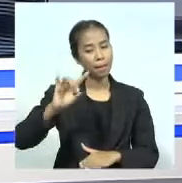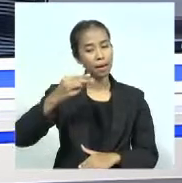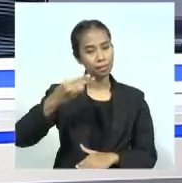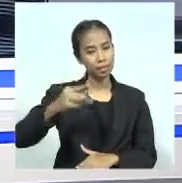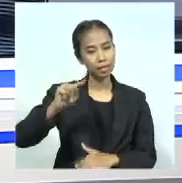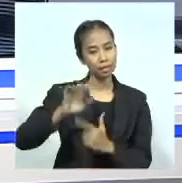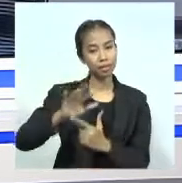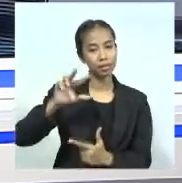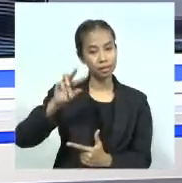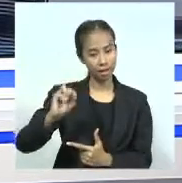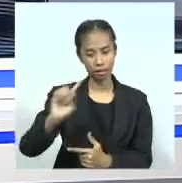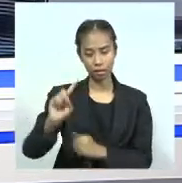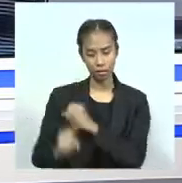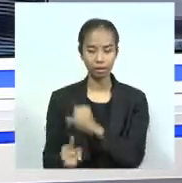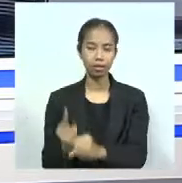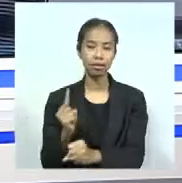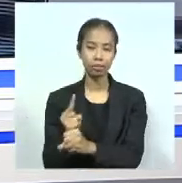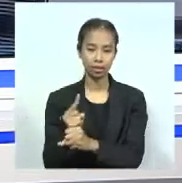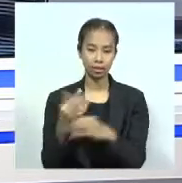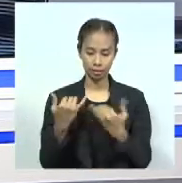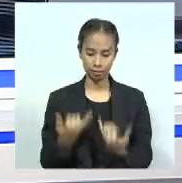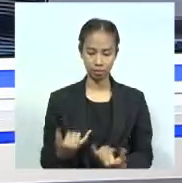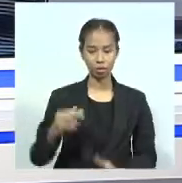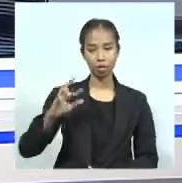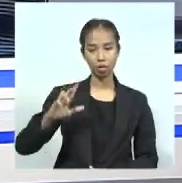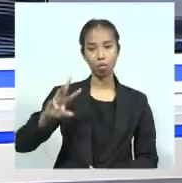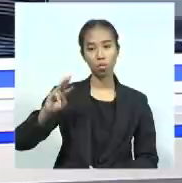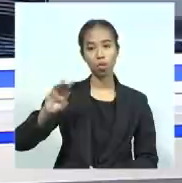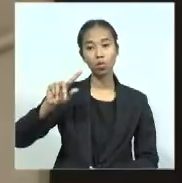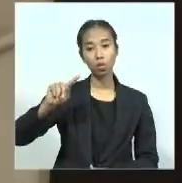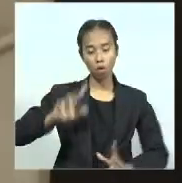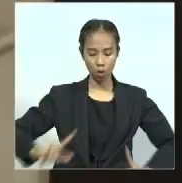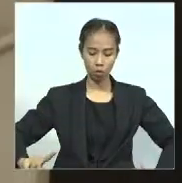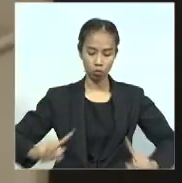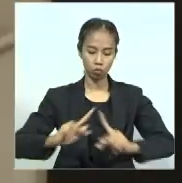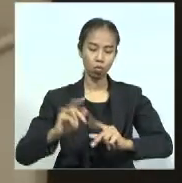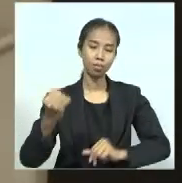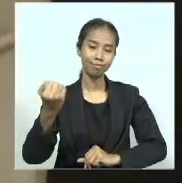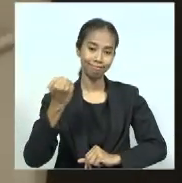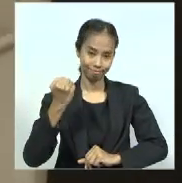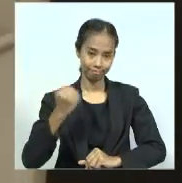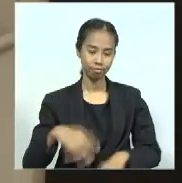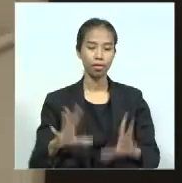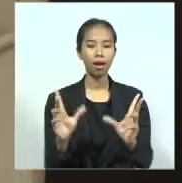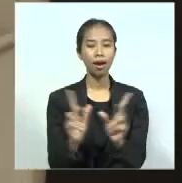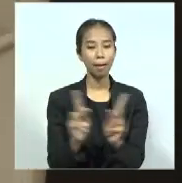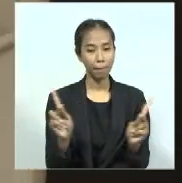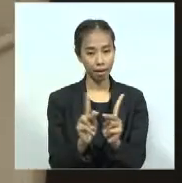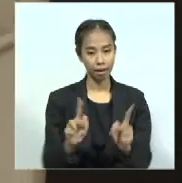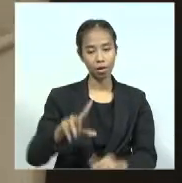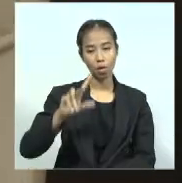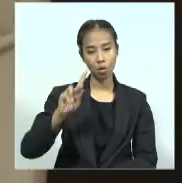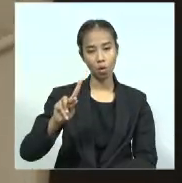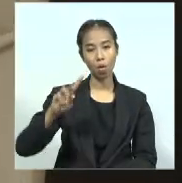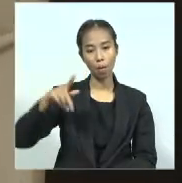ค่ะวันนี้นะคะนายสิริจิรพงษ์พันธ์รัฐมนตรีว่าการกระทรวงพลังงานบอกว่าคณะกรรมการบริหารนโยบายพลังงานหรือว่ากบ